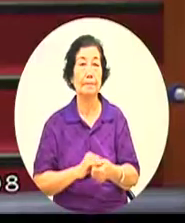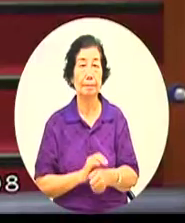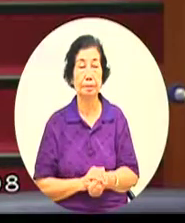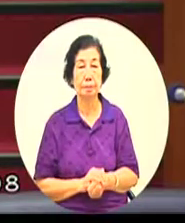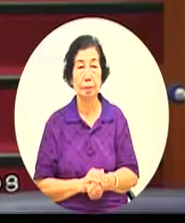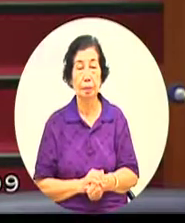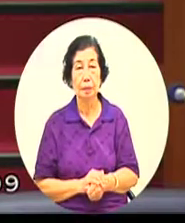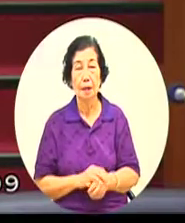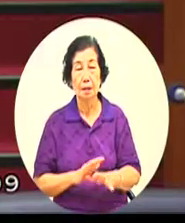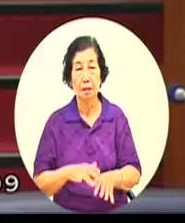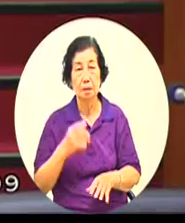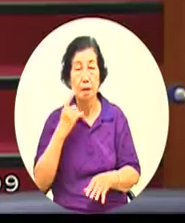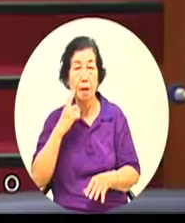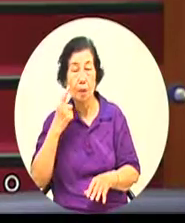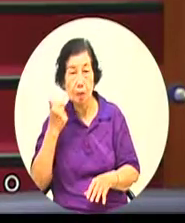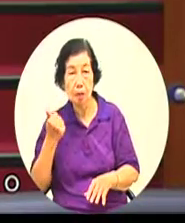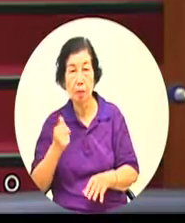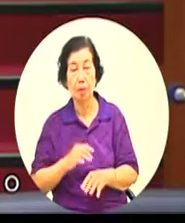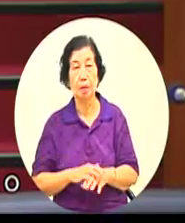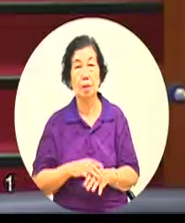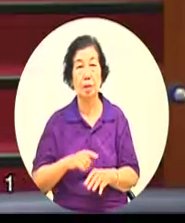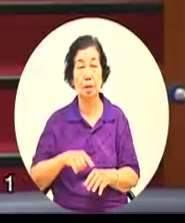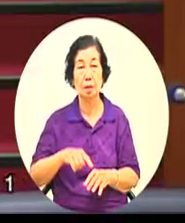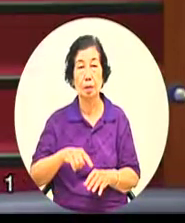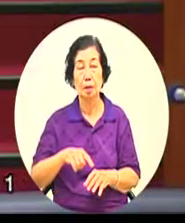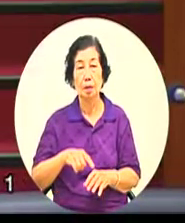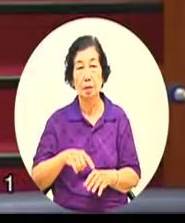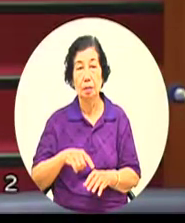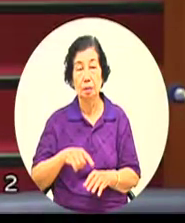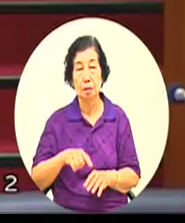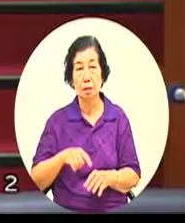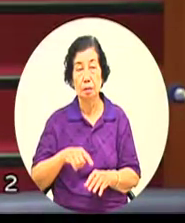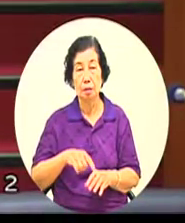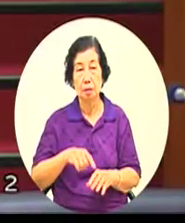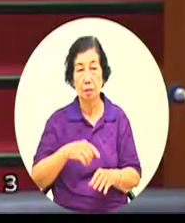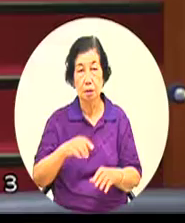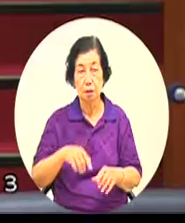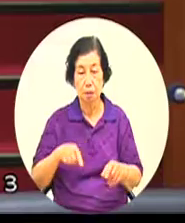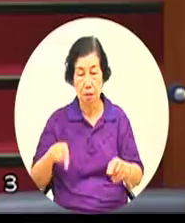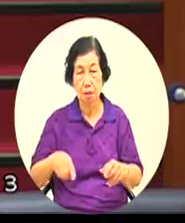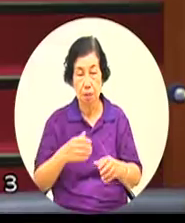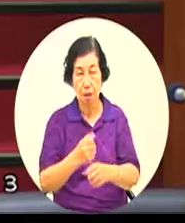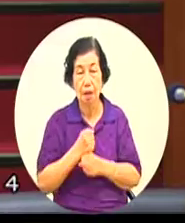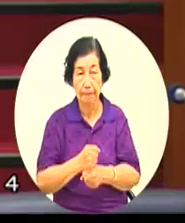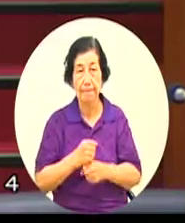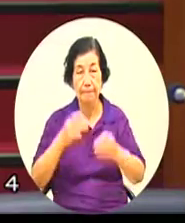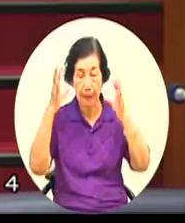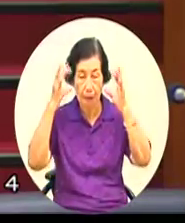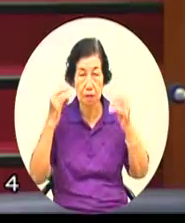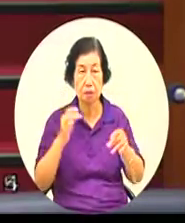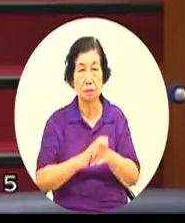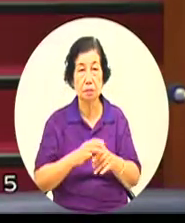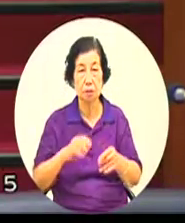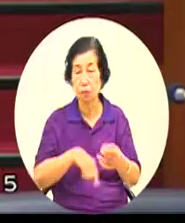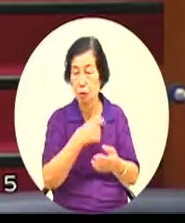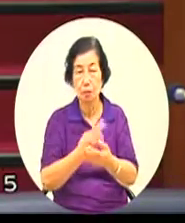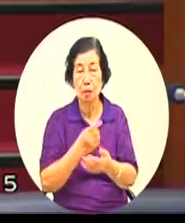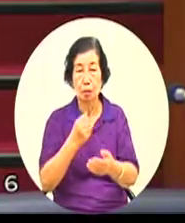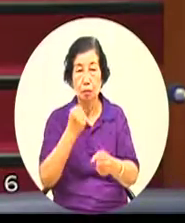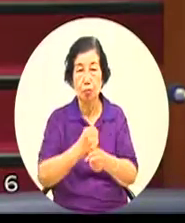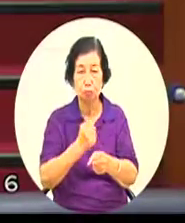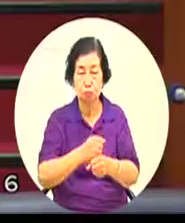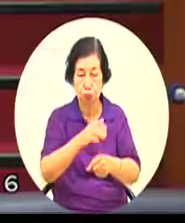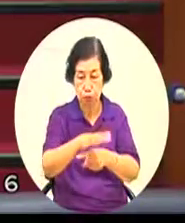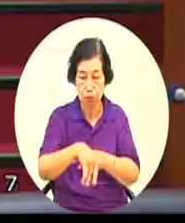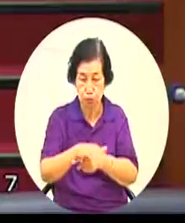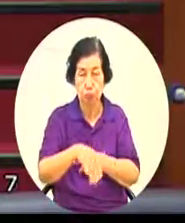家长，因为我们那马夏几乎都是做农了，如果说这样早晚接送，会耽误到我们务农